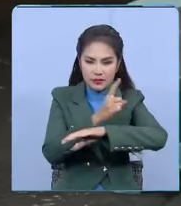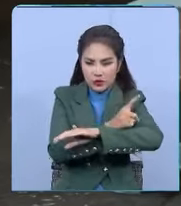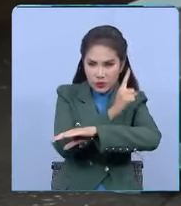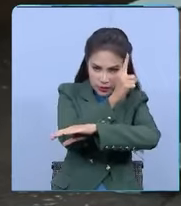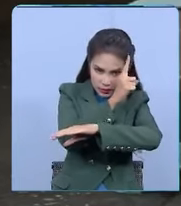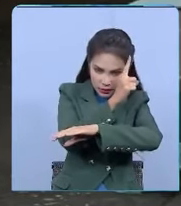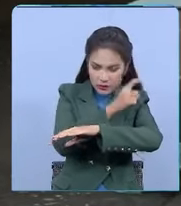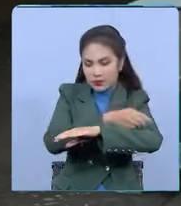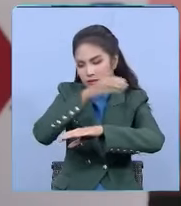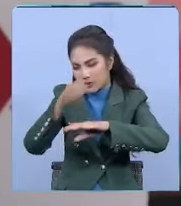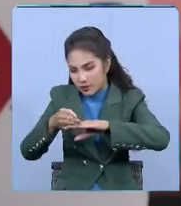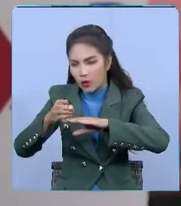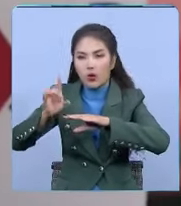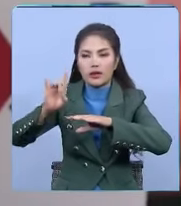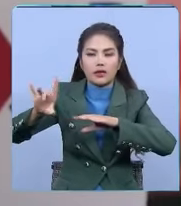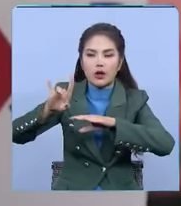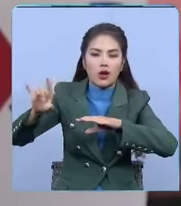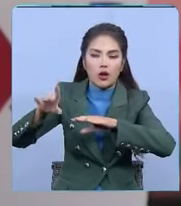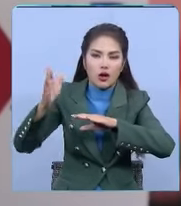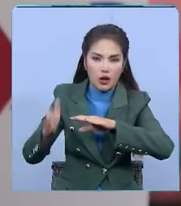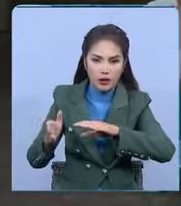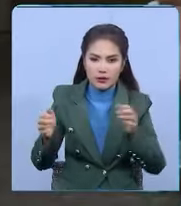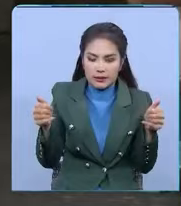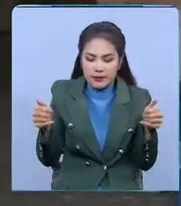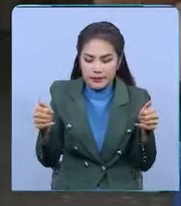ที่1กับคนที่100เพราะอะไรครับ ผมอยู่ริม